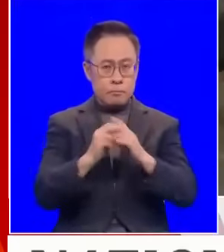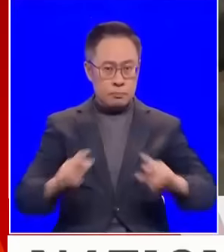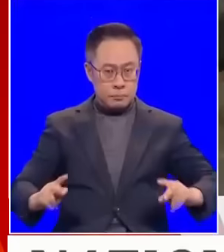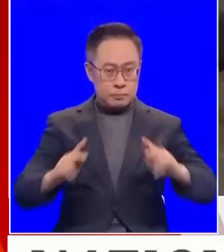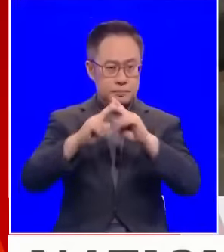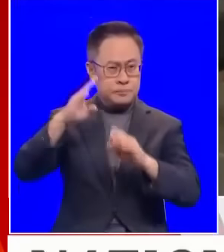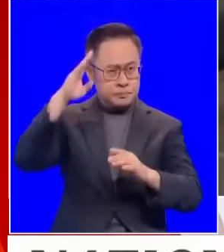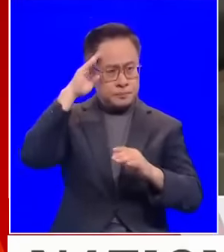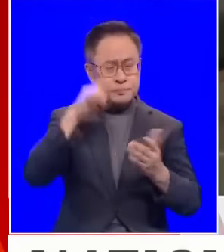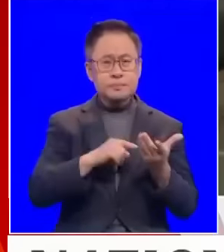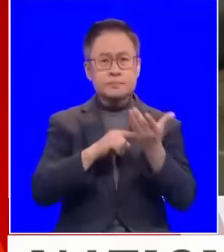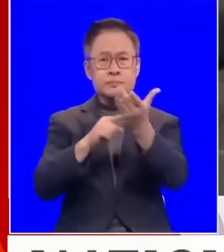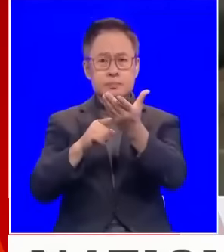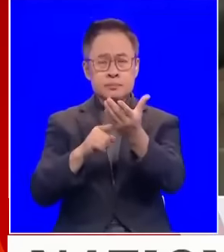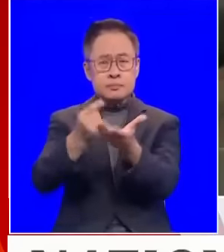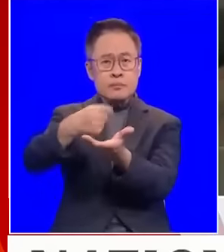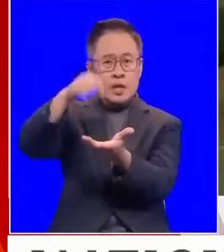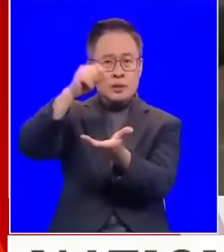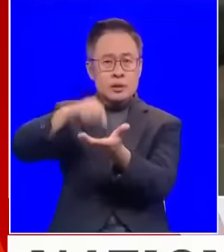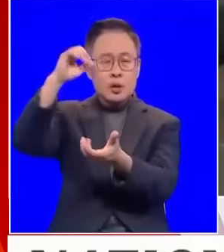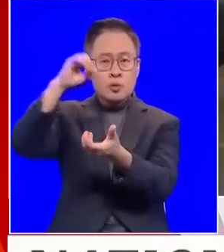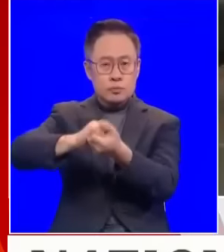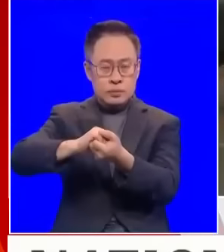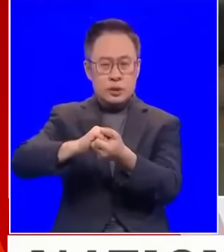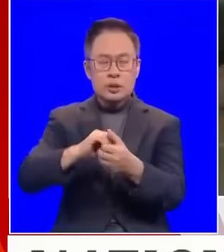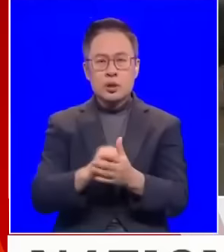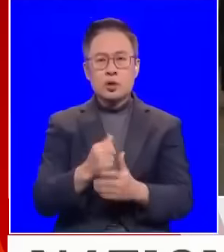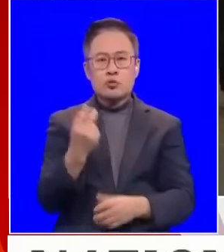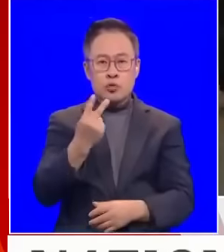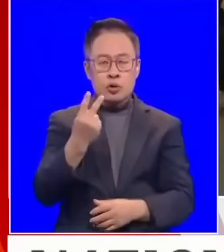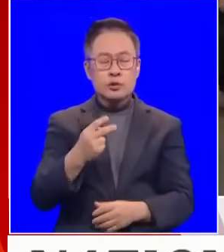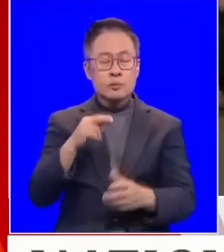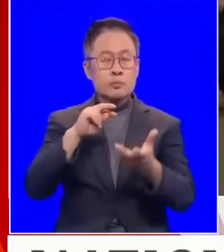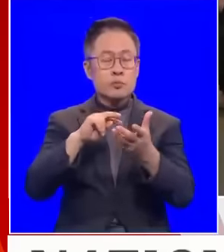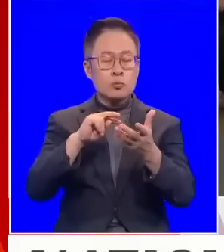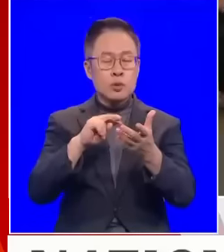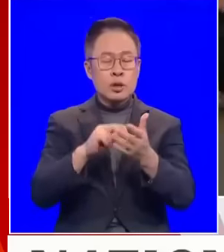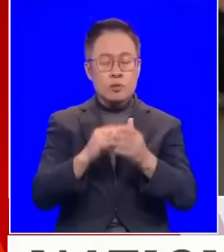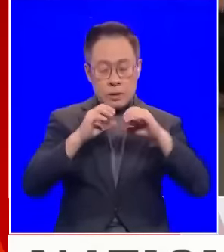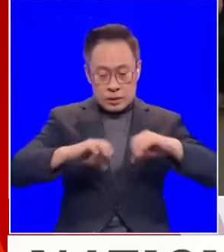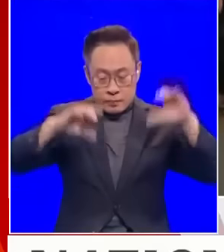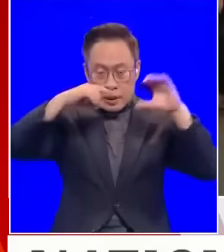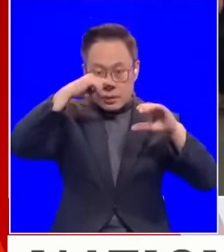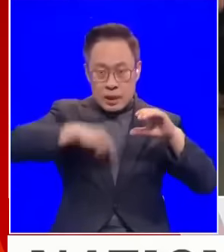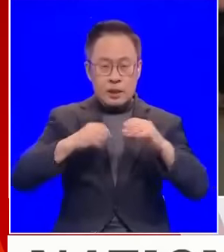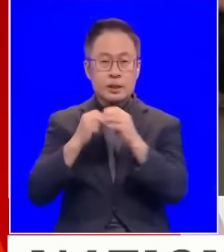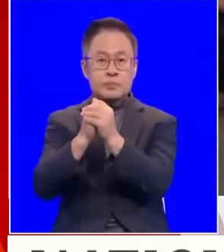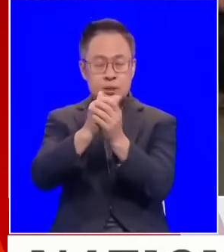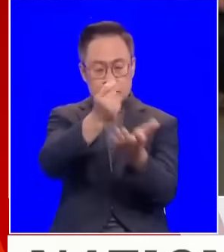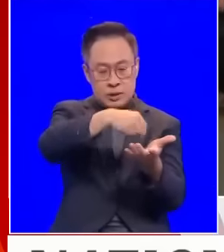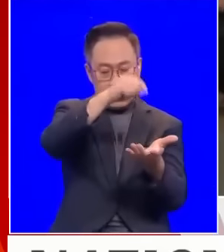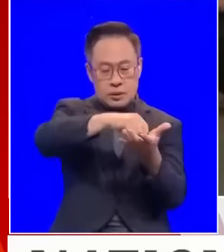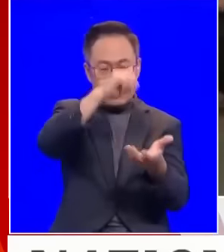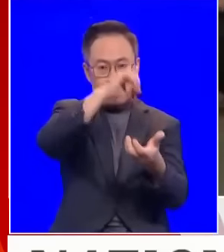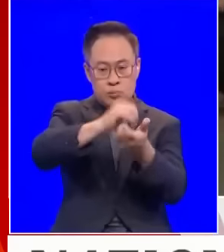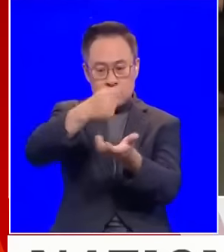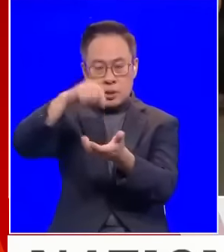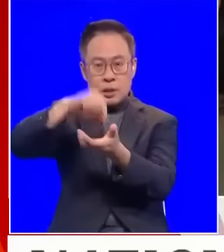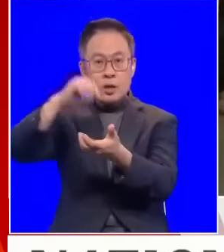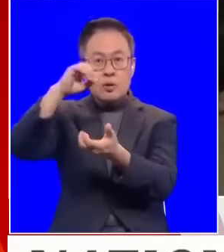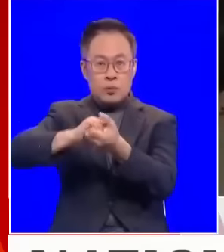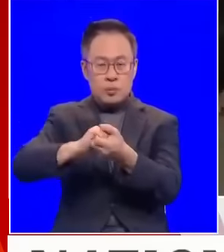นอการประชุมลงนาม2รายการซึ่งเป็นวาระลับนะคะระหว่างรัฐบาลไทยและรัฐบาลจีนโดยการเสนอขออนุมัติผู้แทน